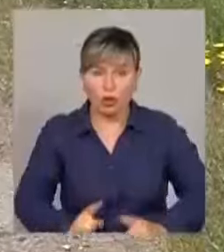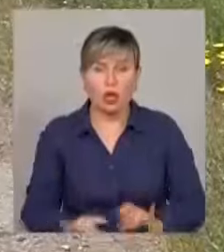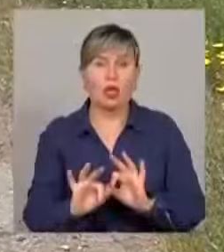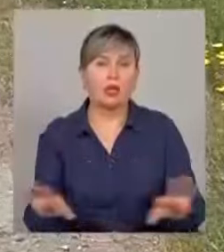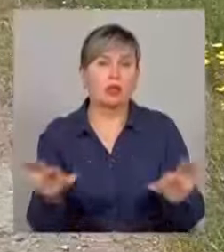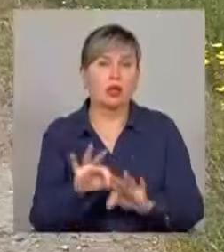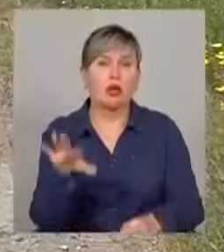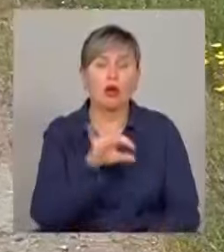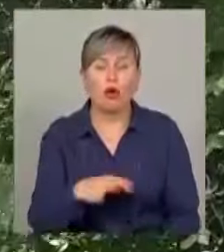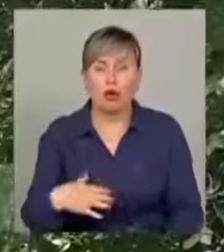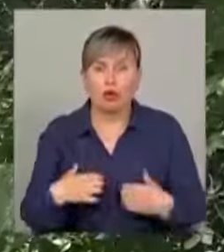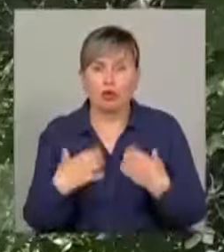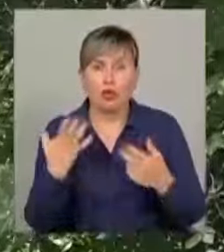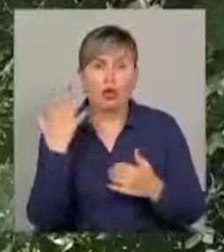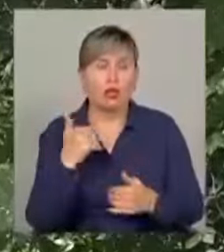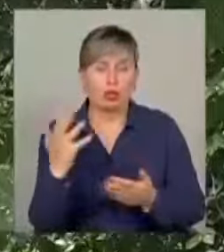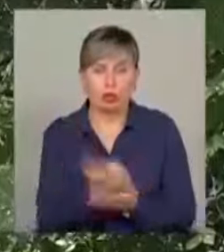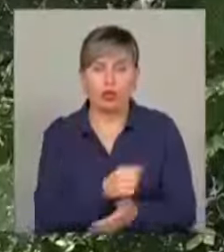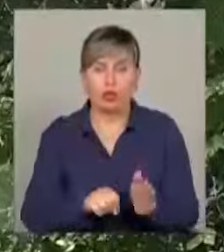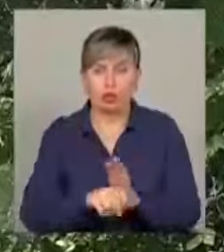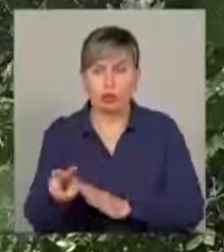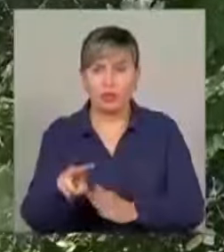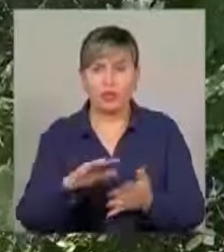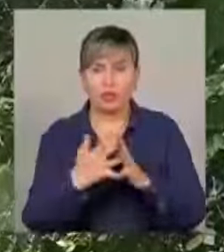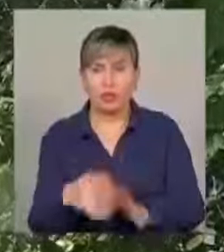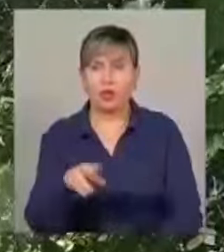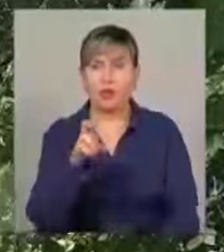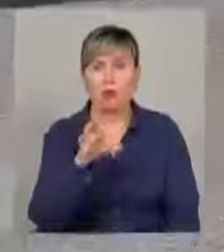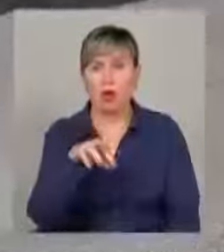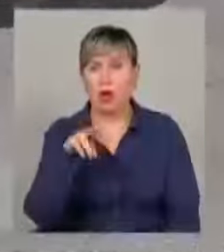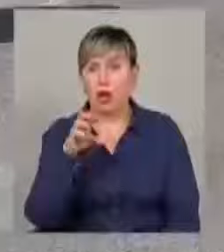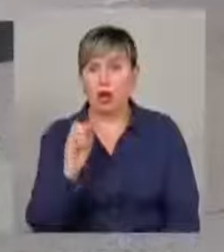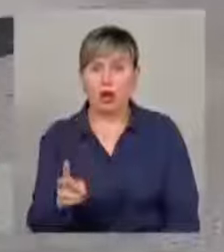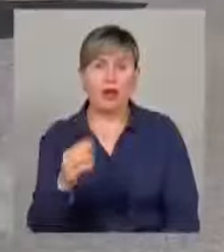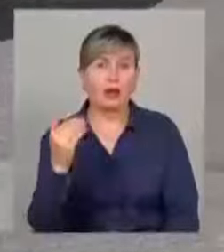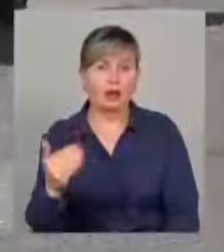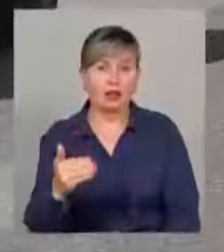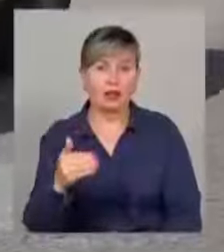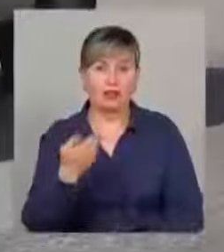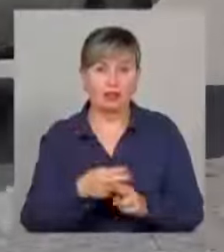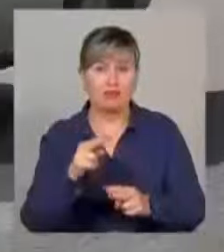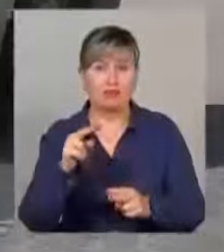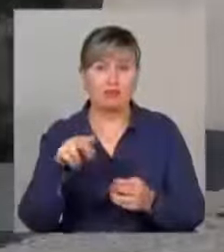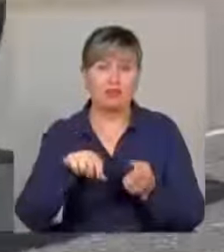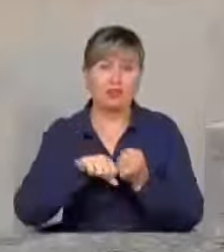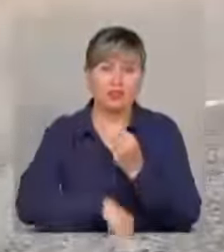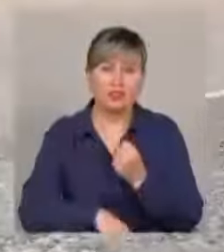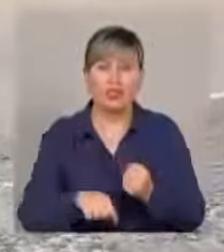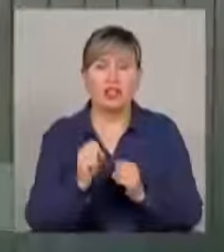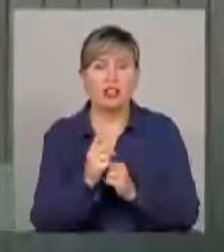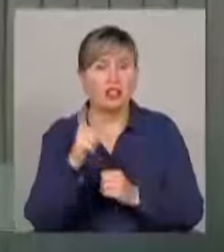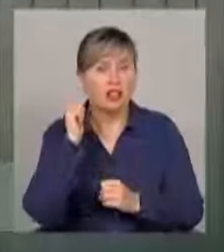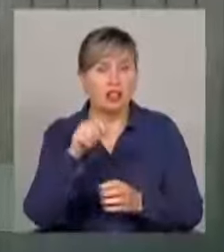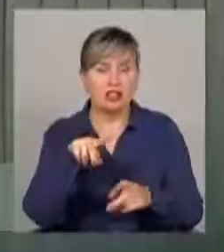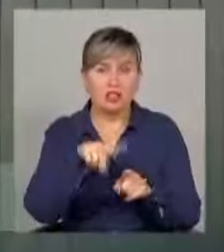рассказали о пережитом ужасе, когда им удалось сбежать из села Булек в Талдыкурган. Их якобы к действиям сексуального характера отец принуждал с 11 лет.